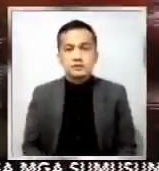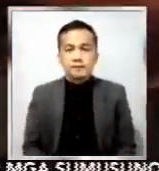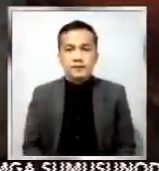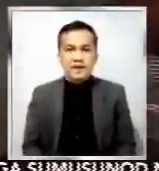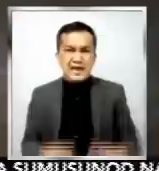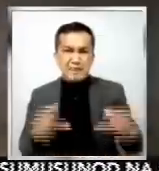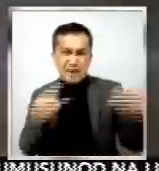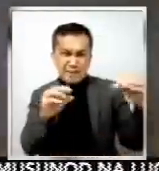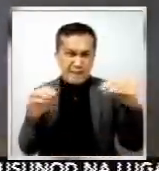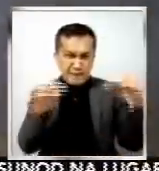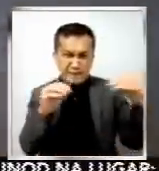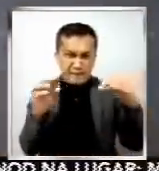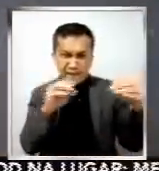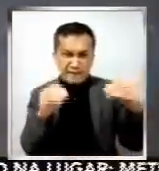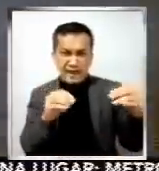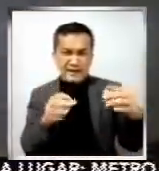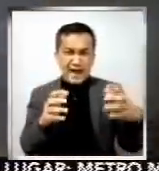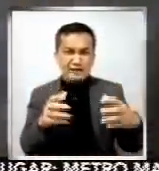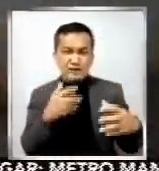Takbo!